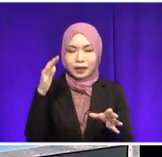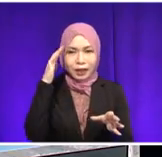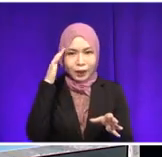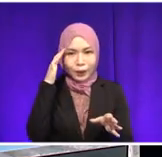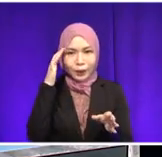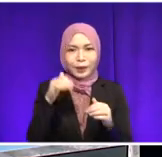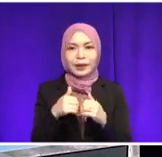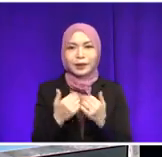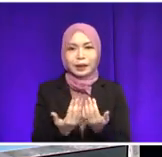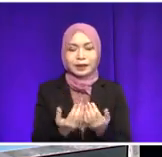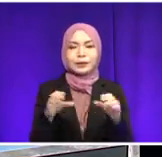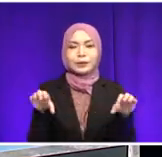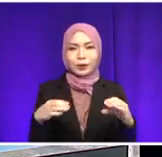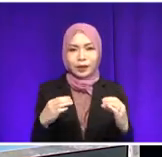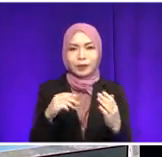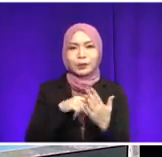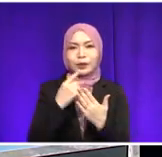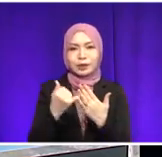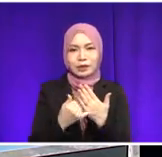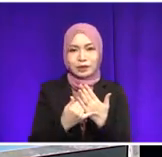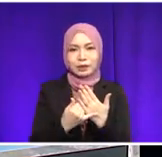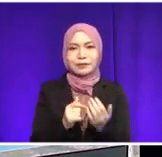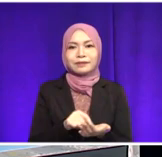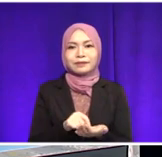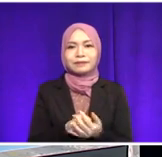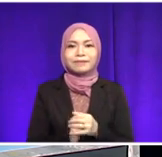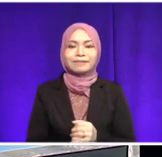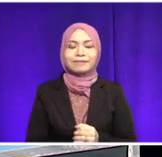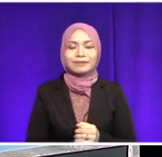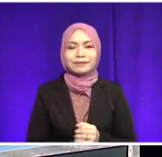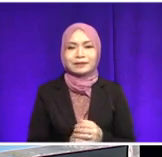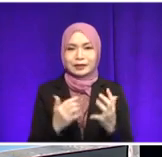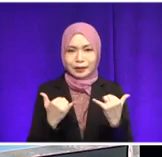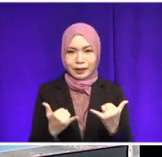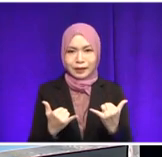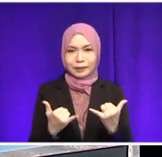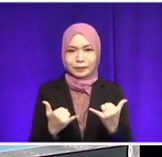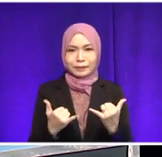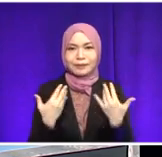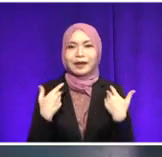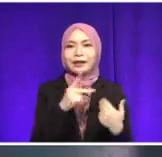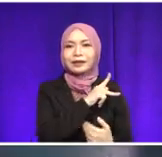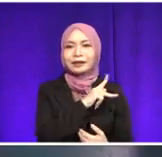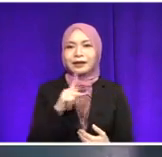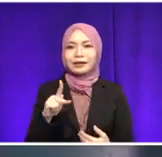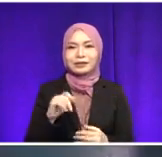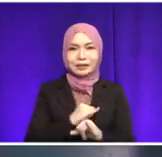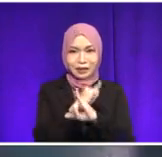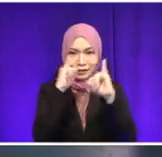ragu-ragu tentang macam mana bentuknya rupanya sekarang nampak lebih jelas ataupun tidak jelas